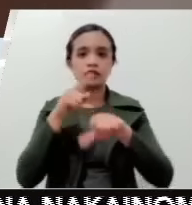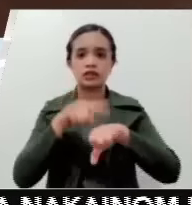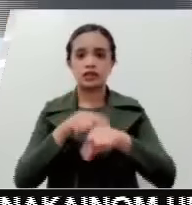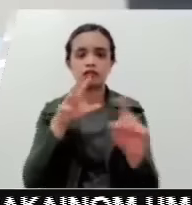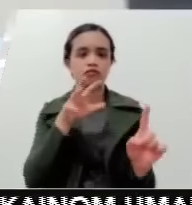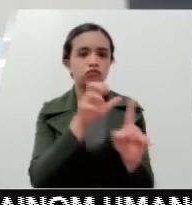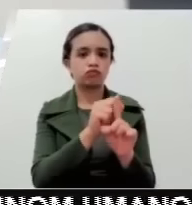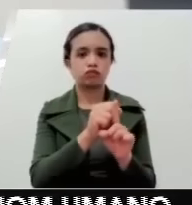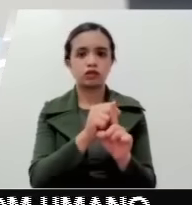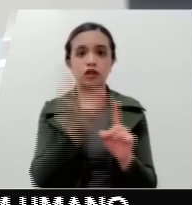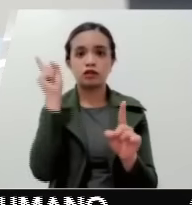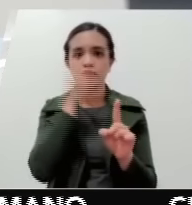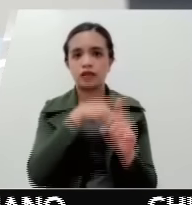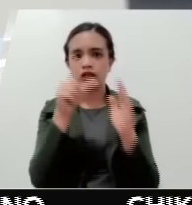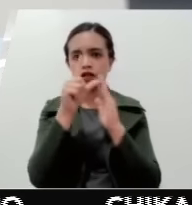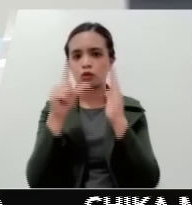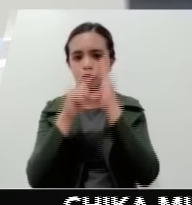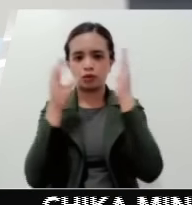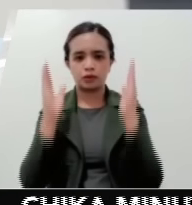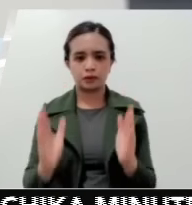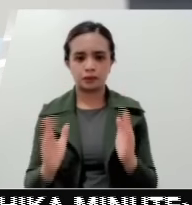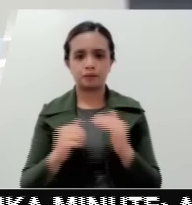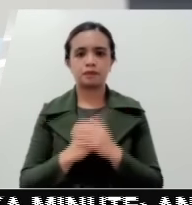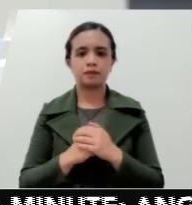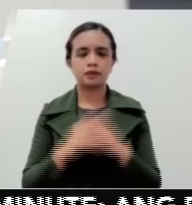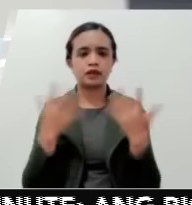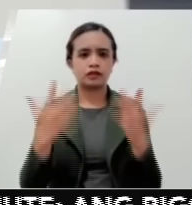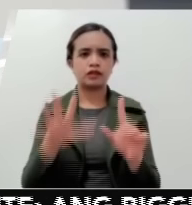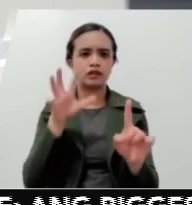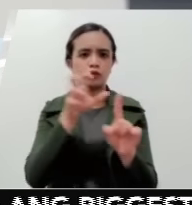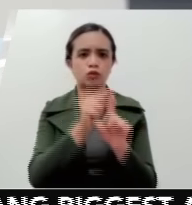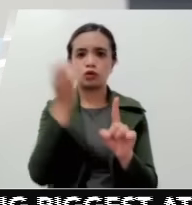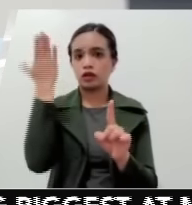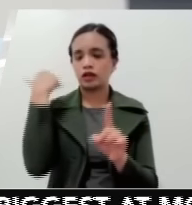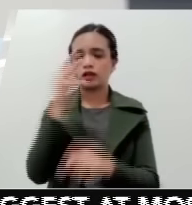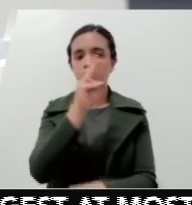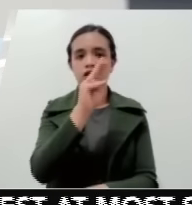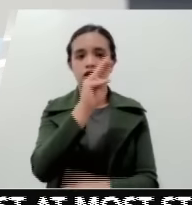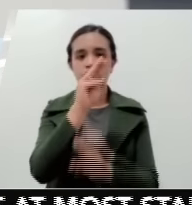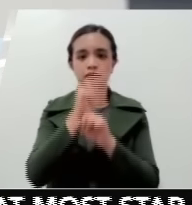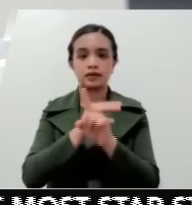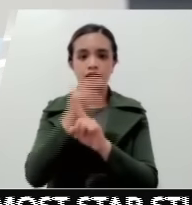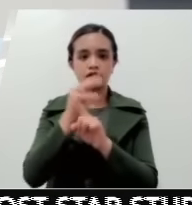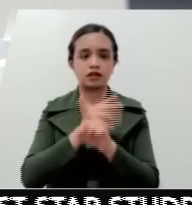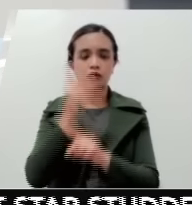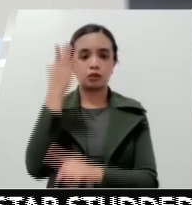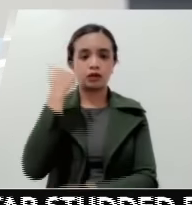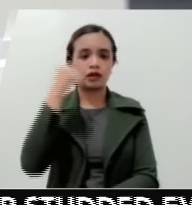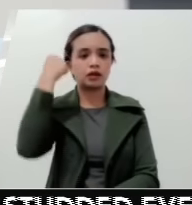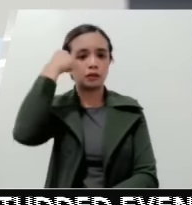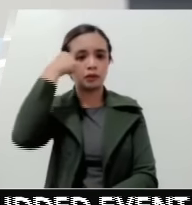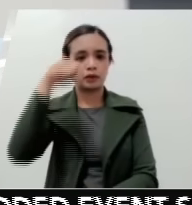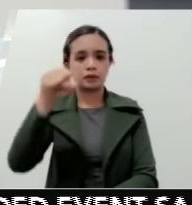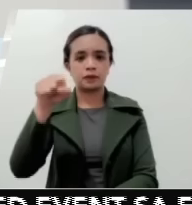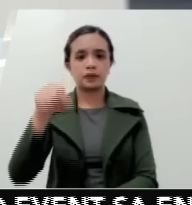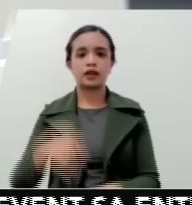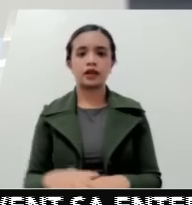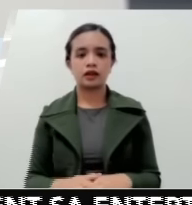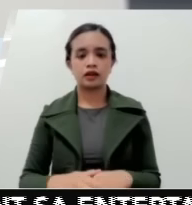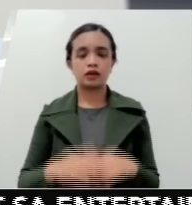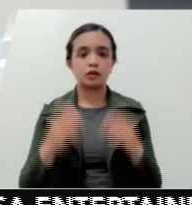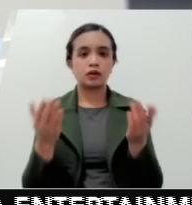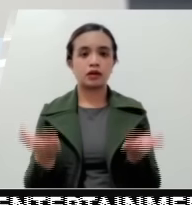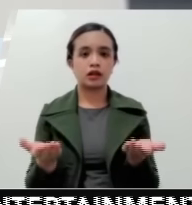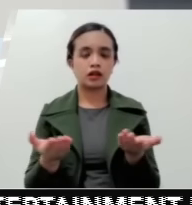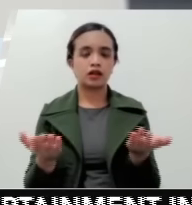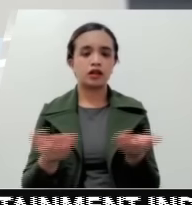abogado. Na-arresto na siya last March involving the same violation, the same modus ng CIDG